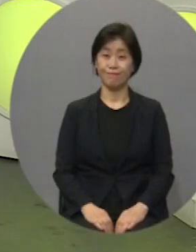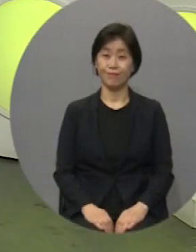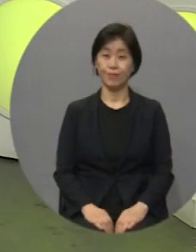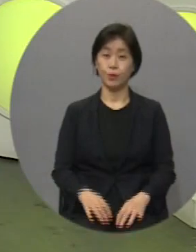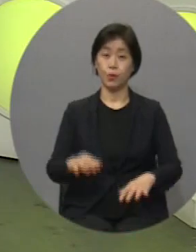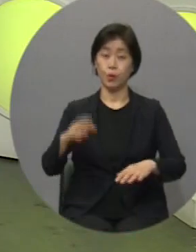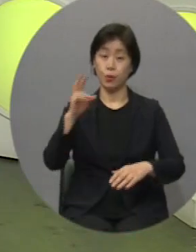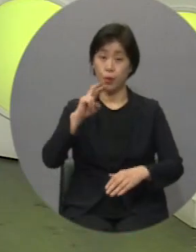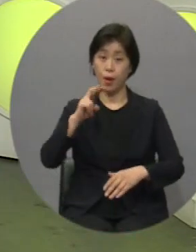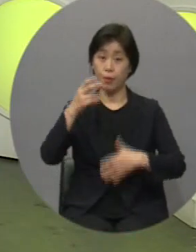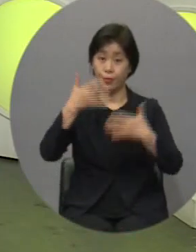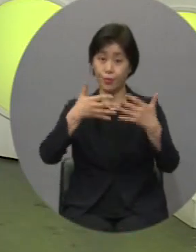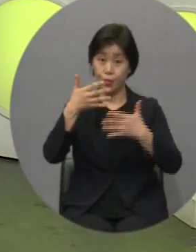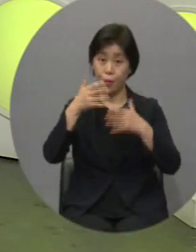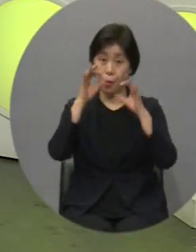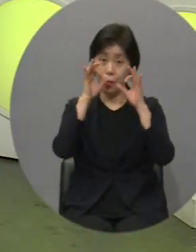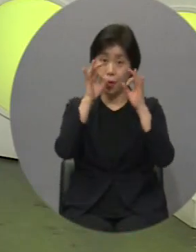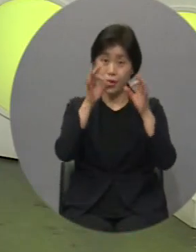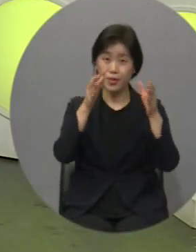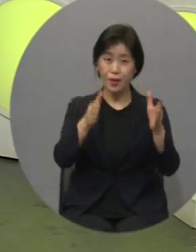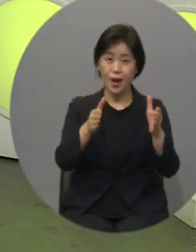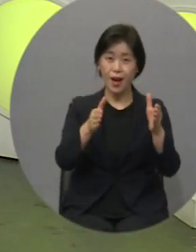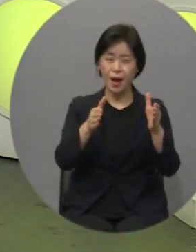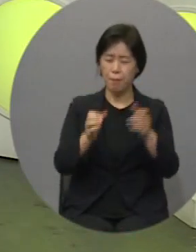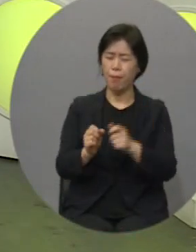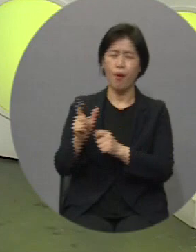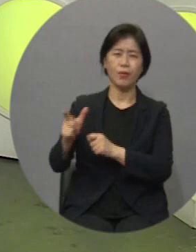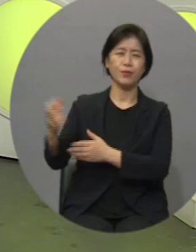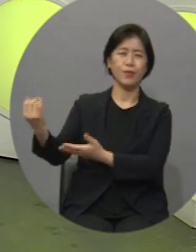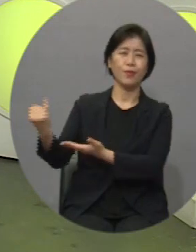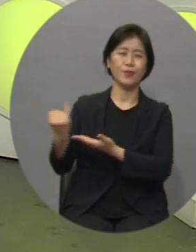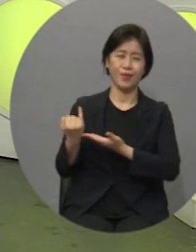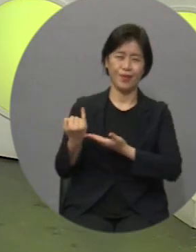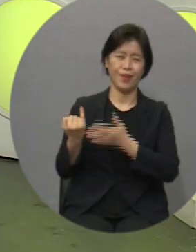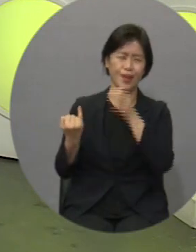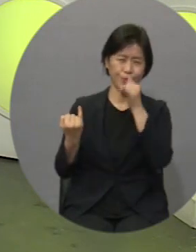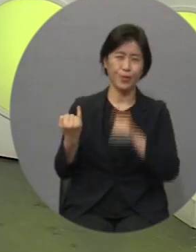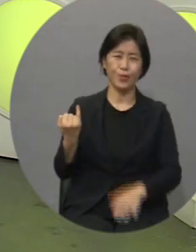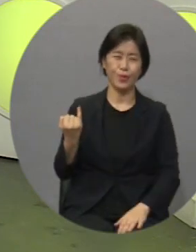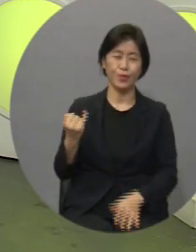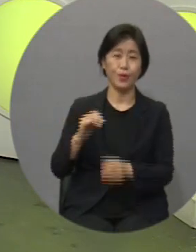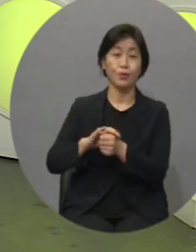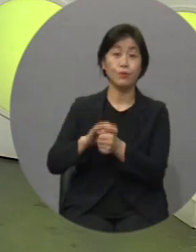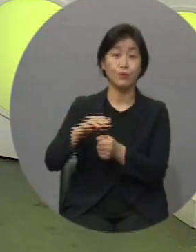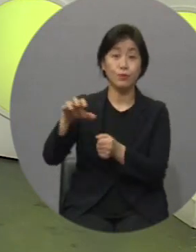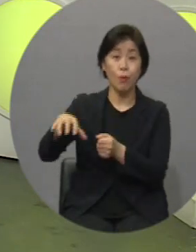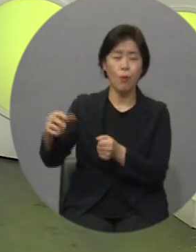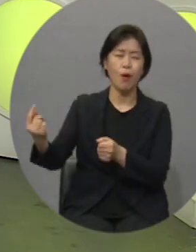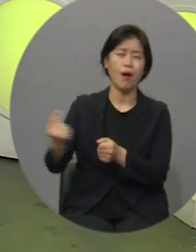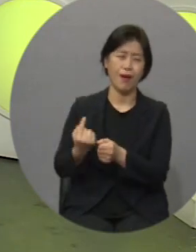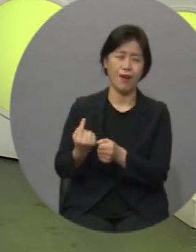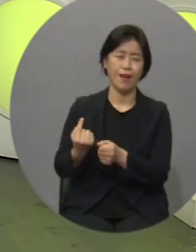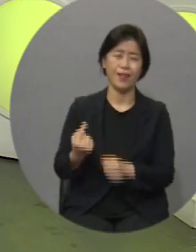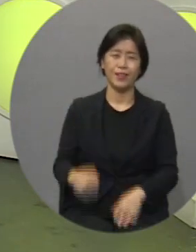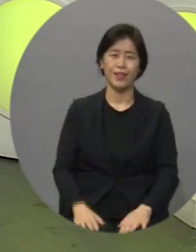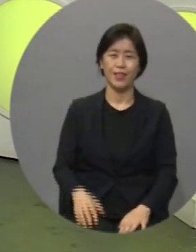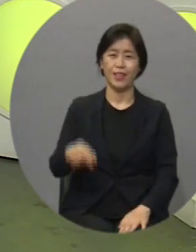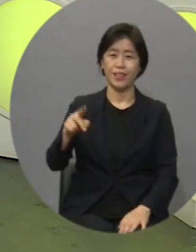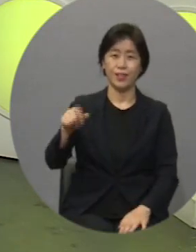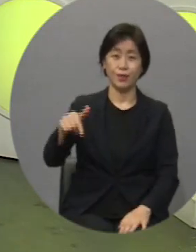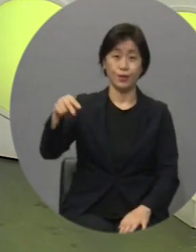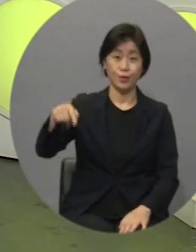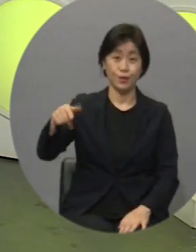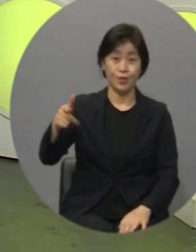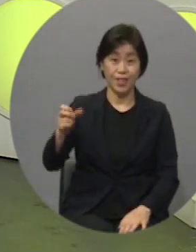저희들이 뮤직비디오 한 편 보는 네. 동안 멀리서 경주에서 네, 달려오신 네, 네. 석수경 씨가 네. 여기 자리에 오셨네요. 인사